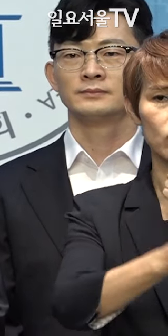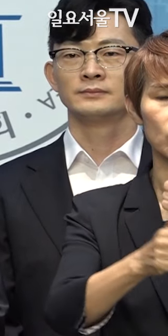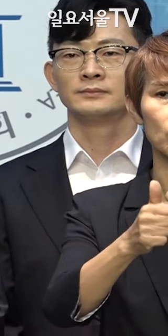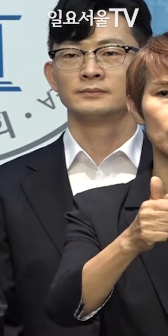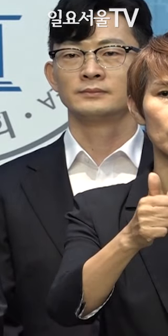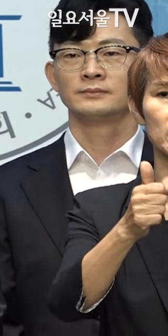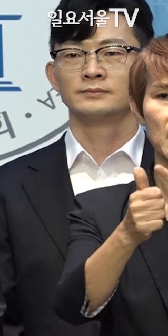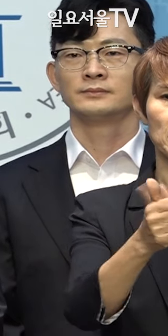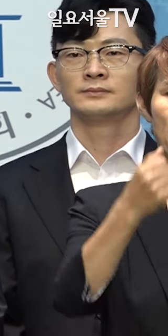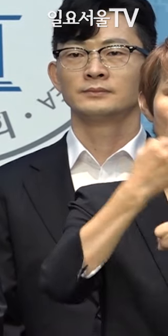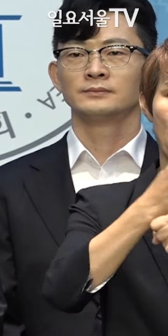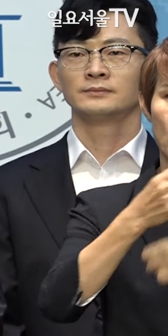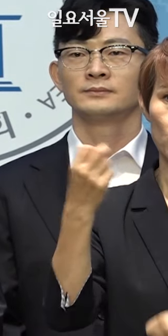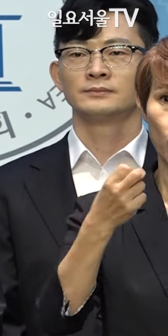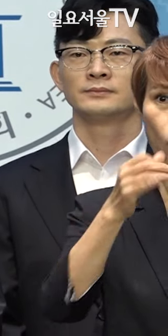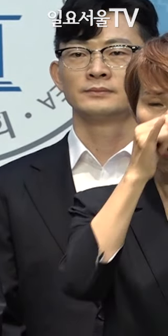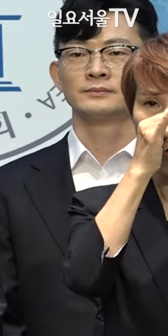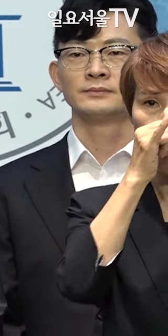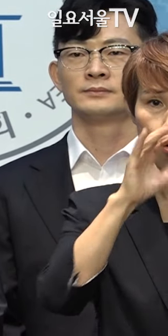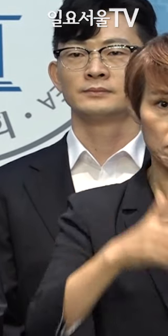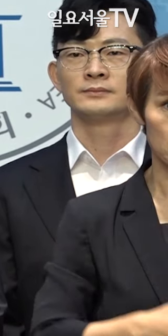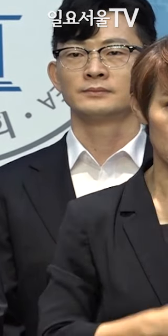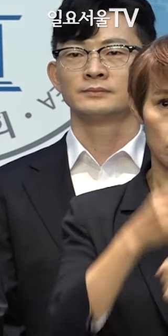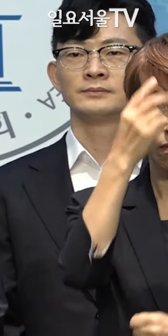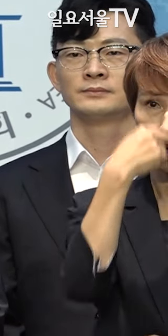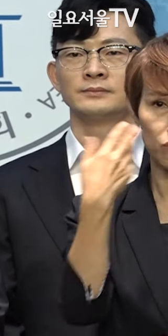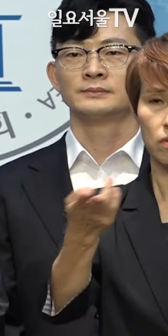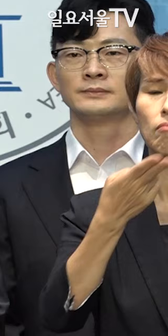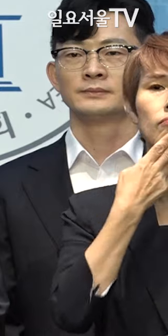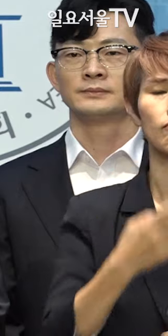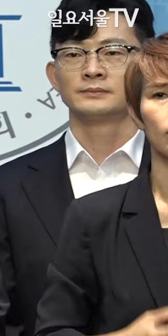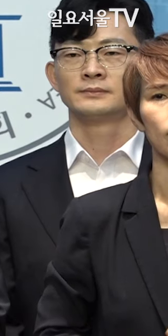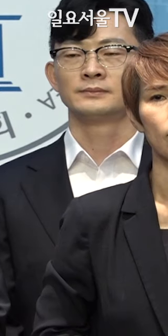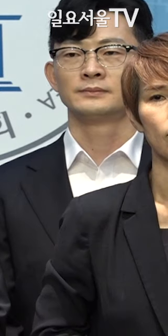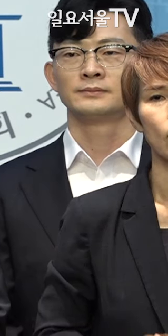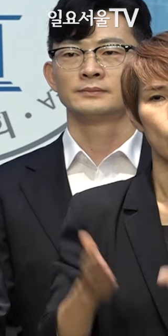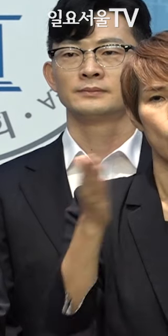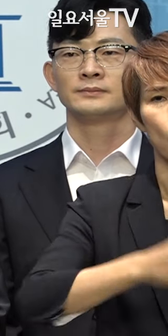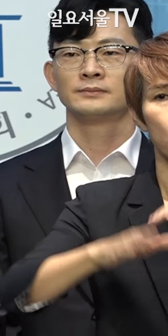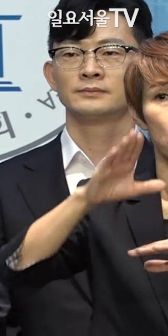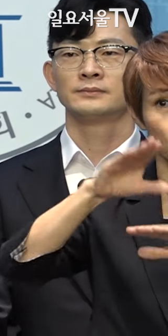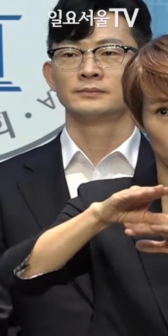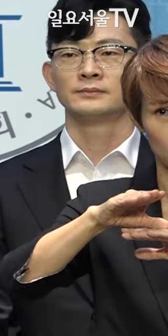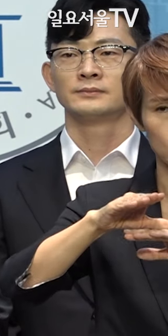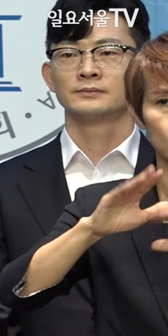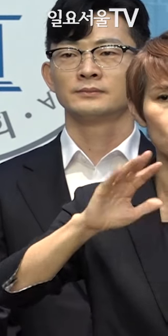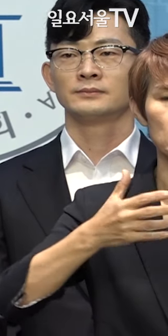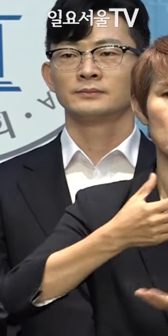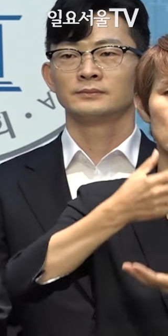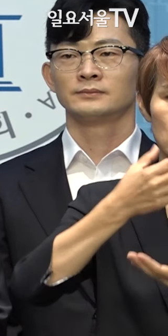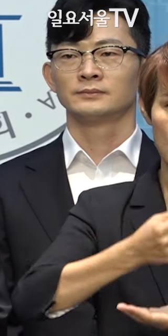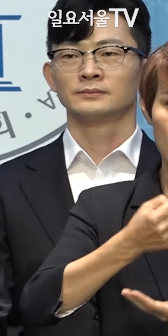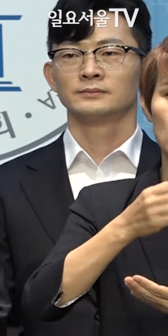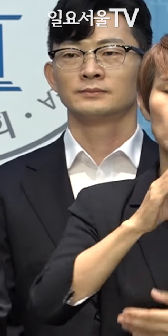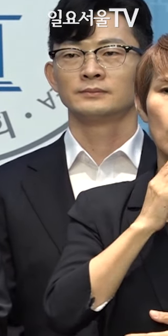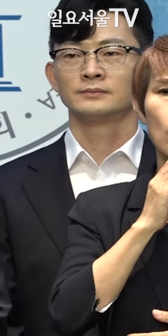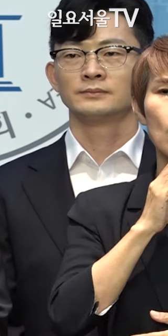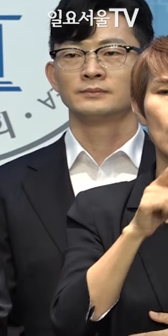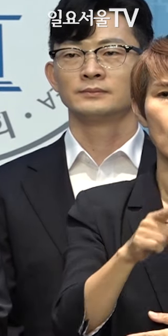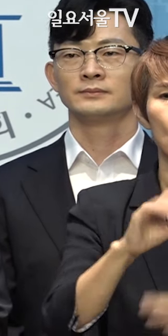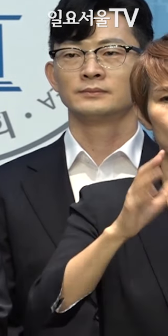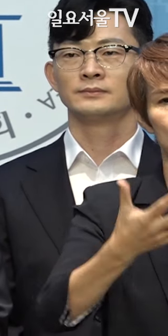탄핵을 연거푸 강행한다면 국민이 용납하지 않을 것입니다. 공영방송은 국민의 재산 지상파를 이용하는